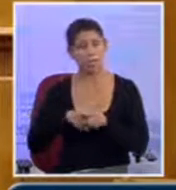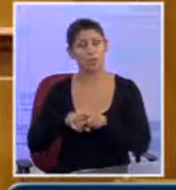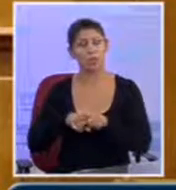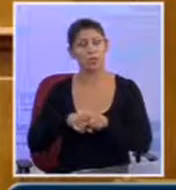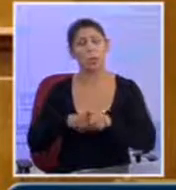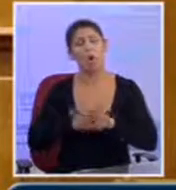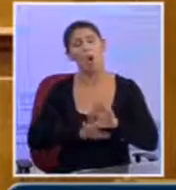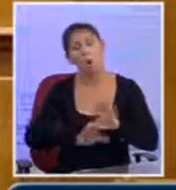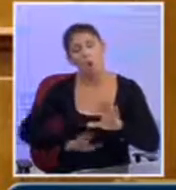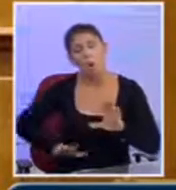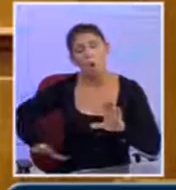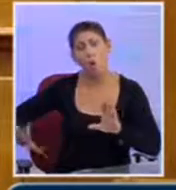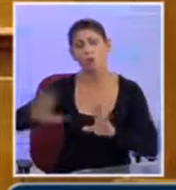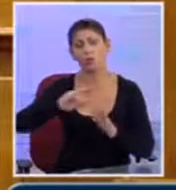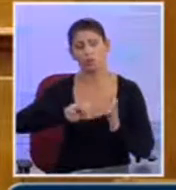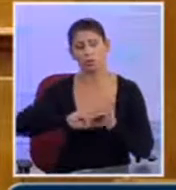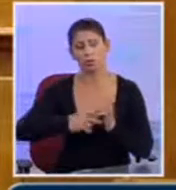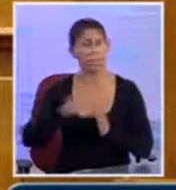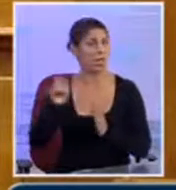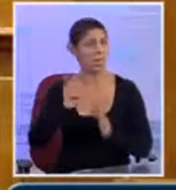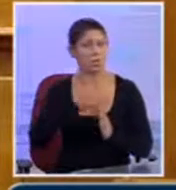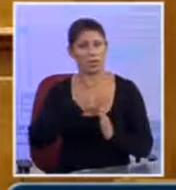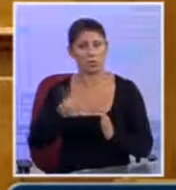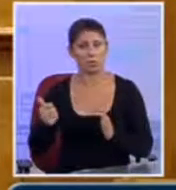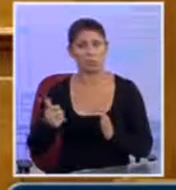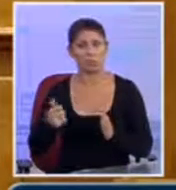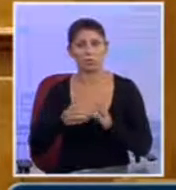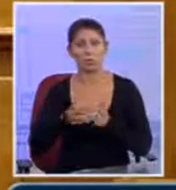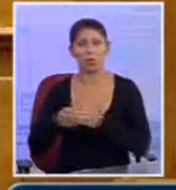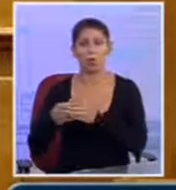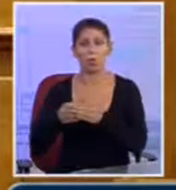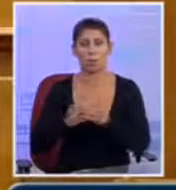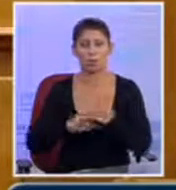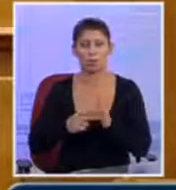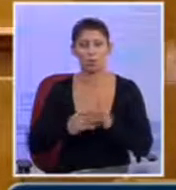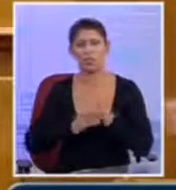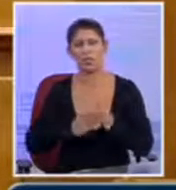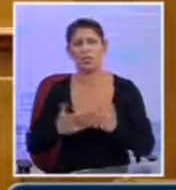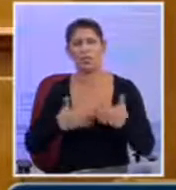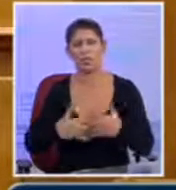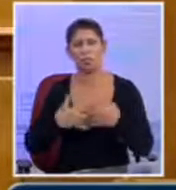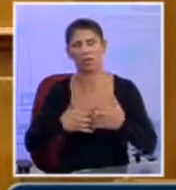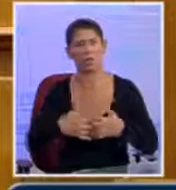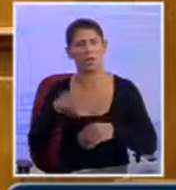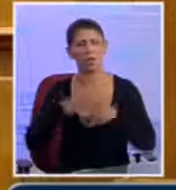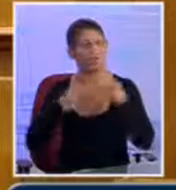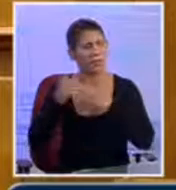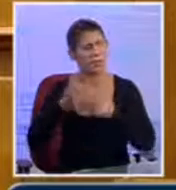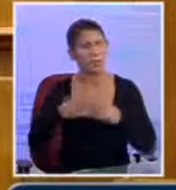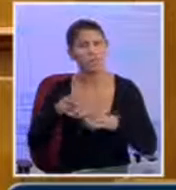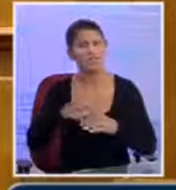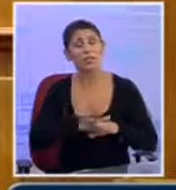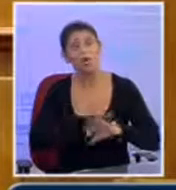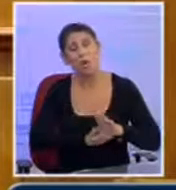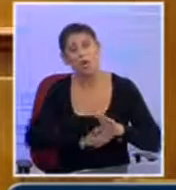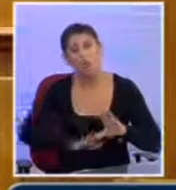σύνολο της οικονομίας, δεν είναι μόνο κομμάτια της οικονομίας, υπηρεσίες, βιομηχανία, κατασκευές, αφορά το